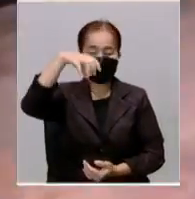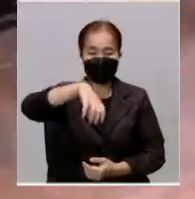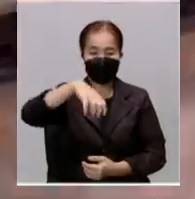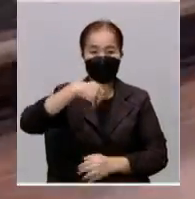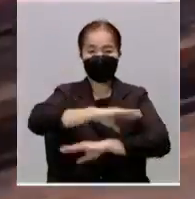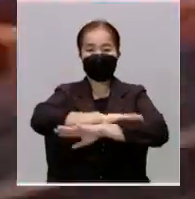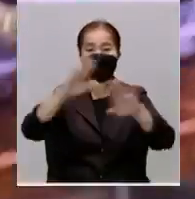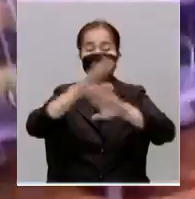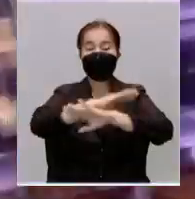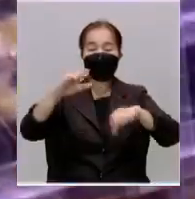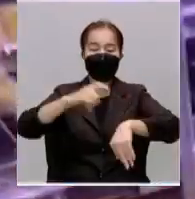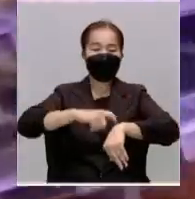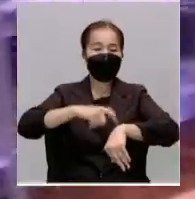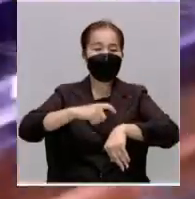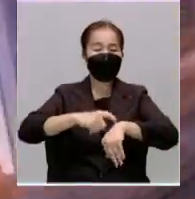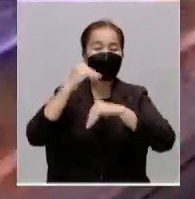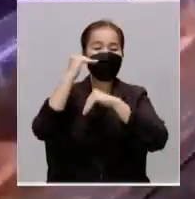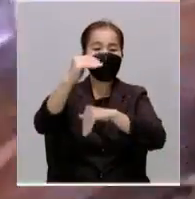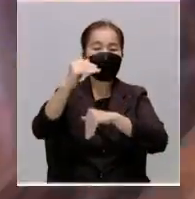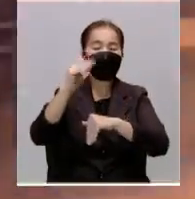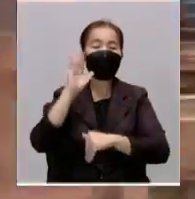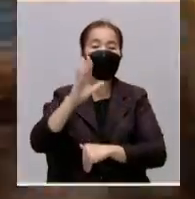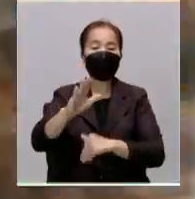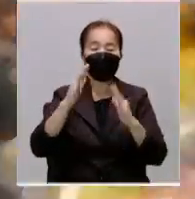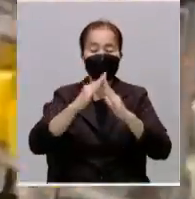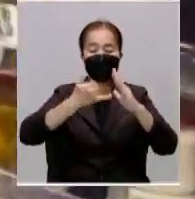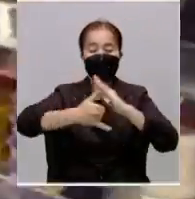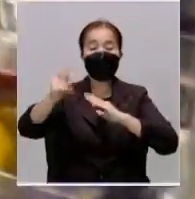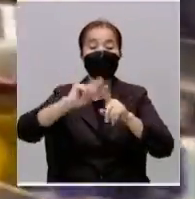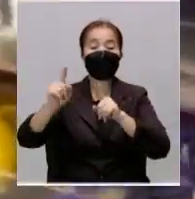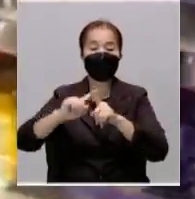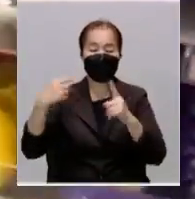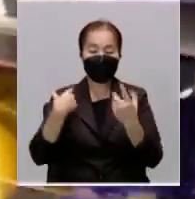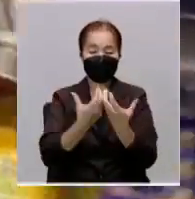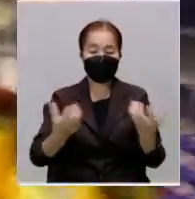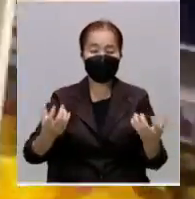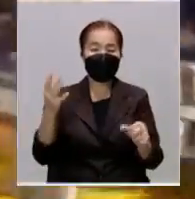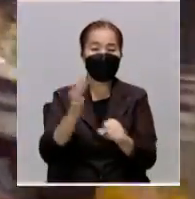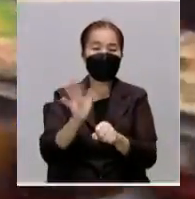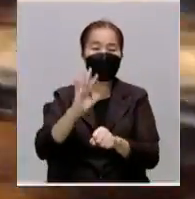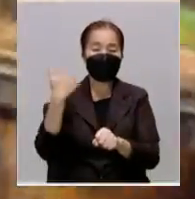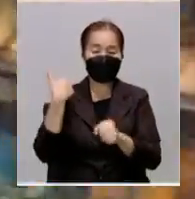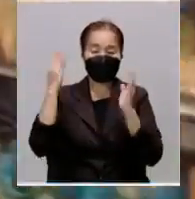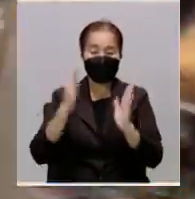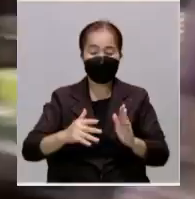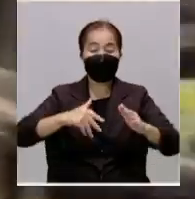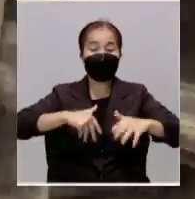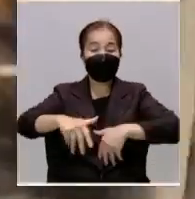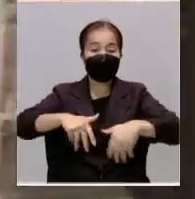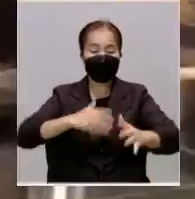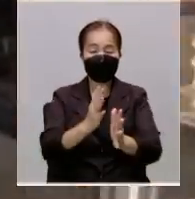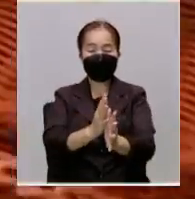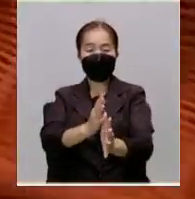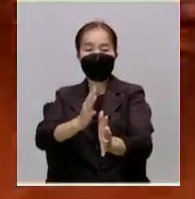าตรการเคอร์ฟิวห้ามประชาชนออกนอกบ้านเมื่อวานนี้สินค้าก็เริ่มขาดแคลนประชาชนเข้าแถวยาวเ